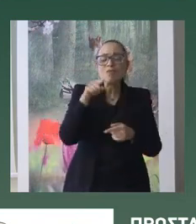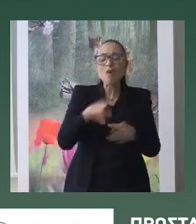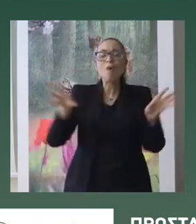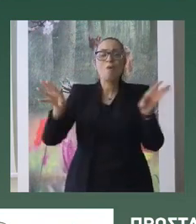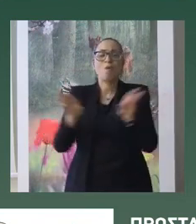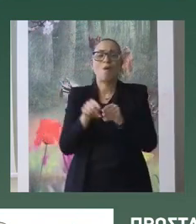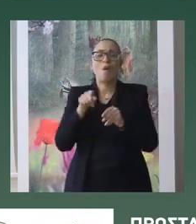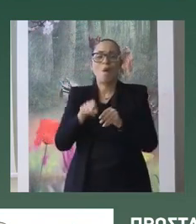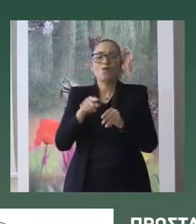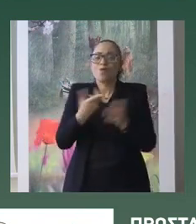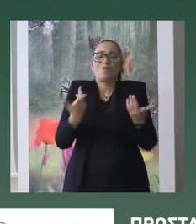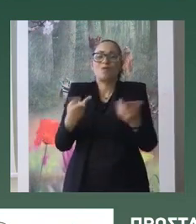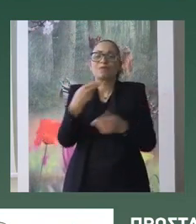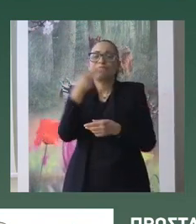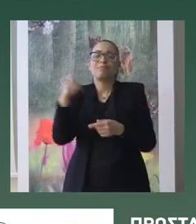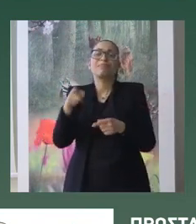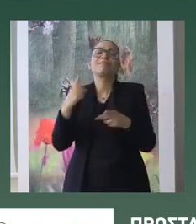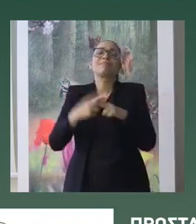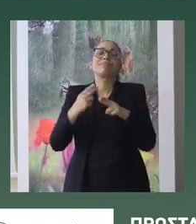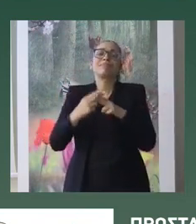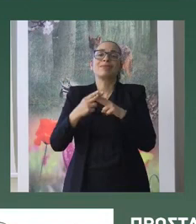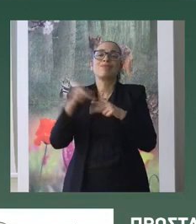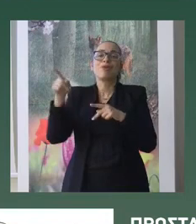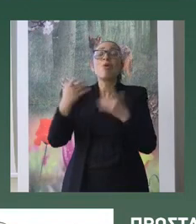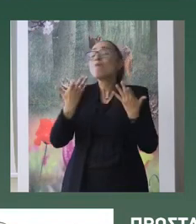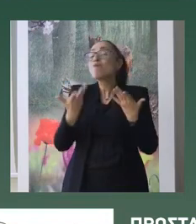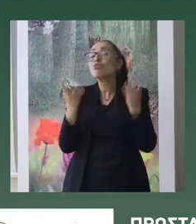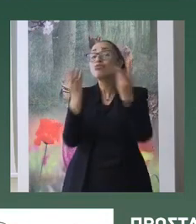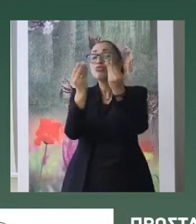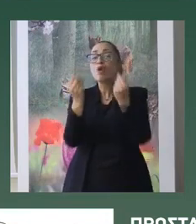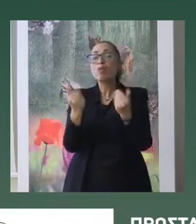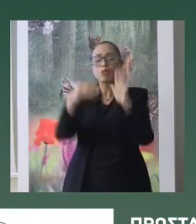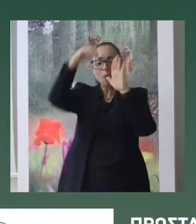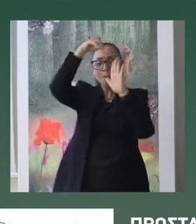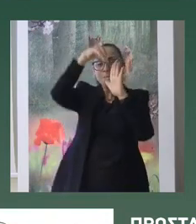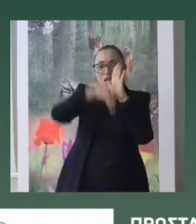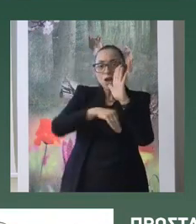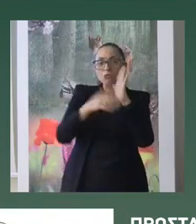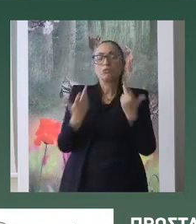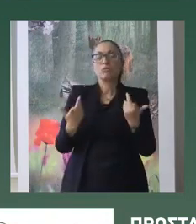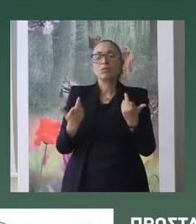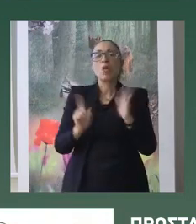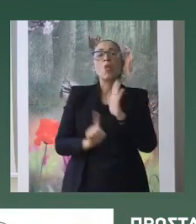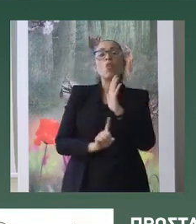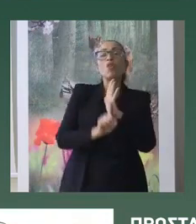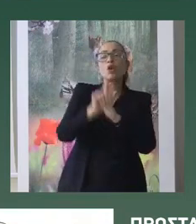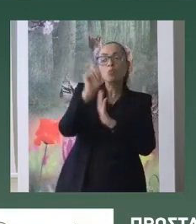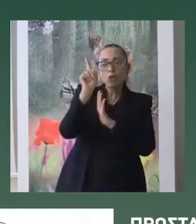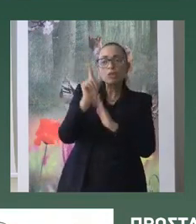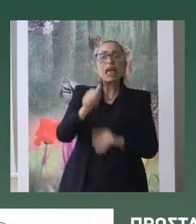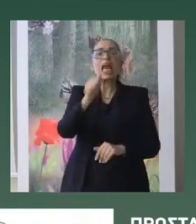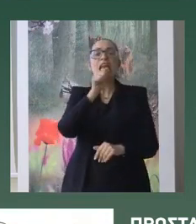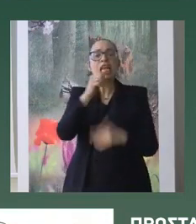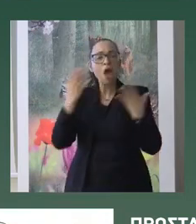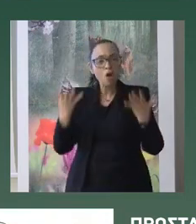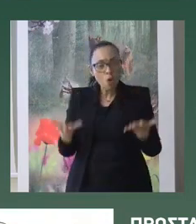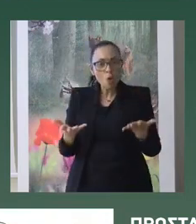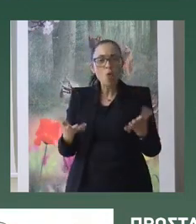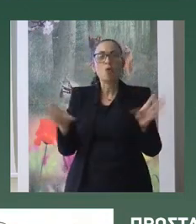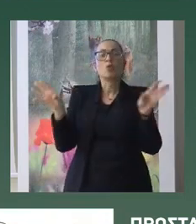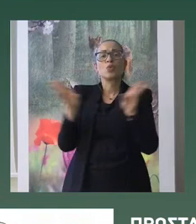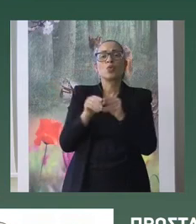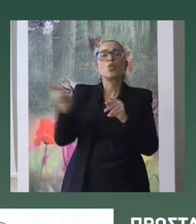αφορά στην απώλεια της θερμότητας. Και πώς μειώνει τη θερμοκρασία της η πόλη? Με το νερό, με τους υδατικούς σπόρους, αυτό που